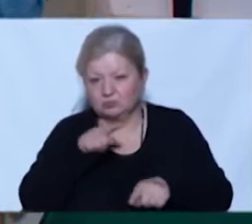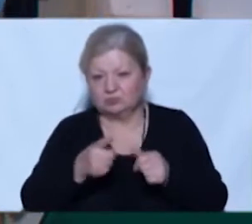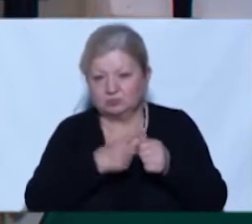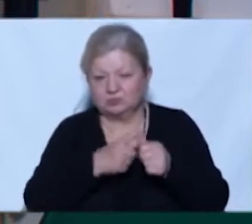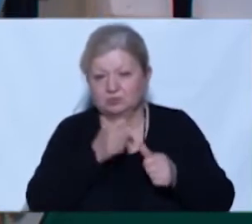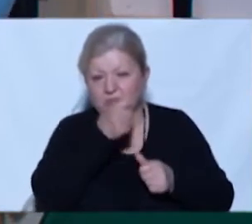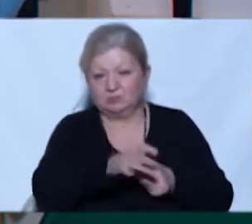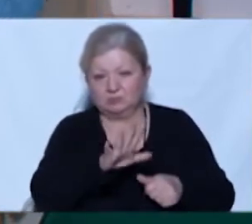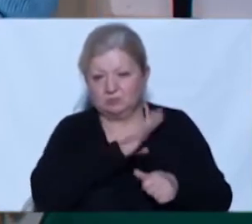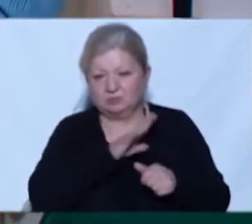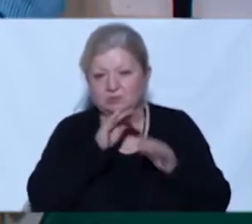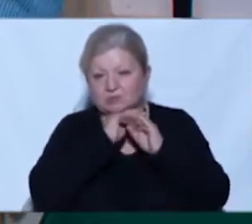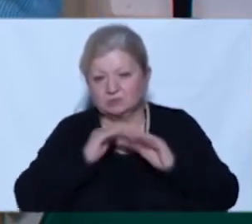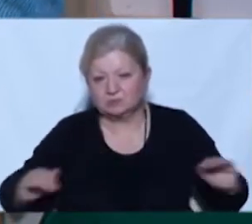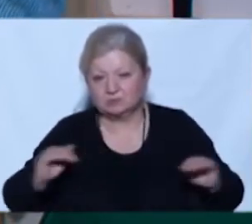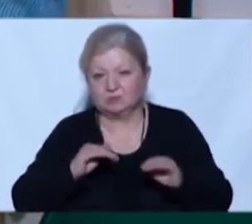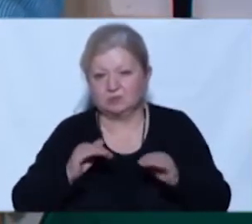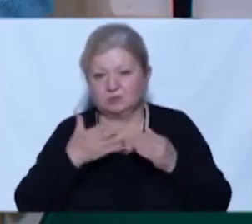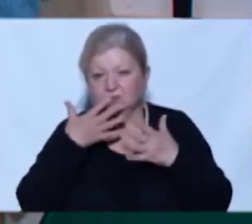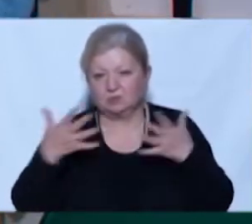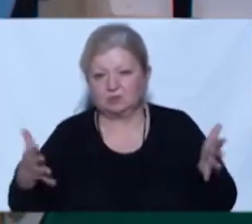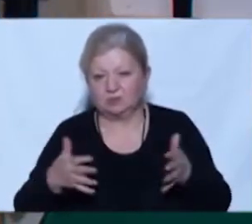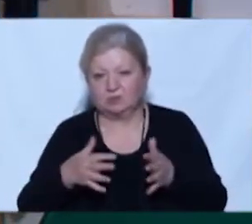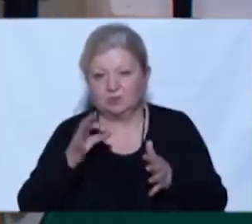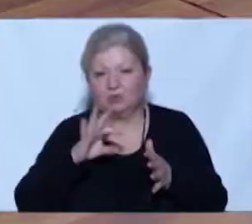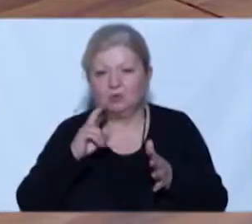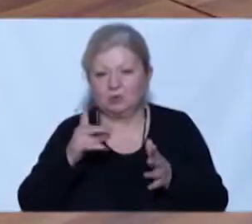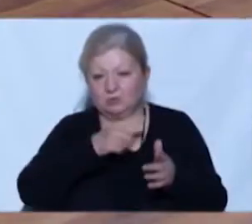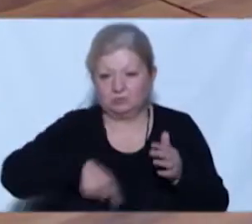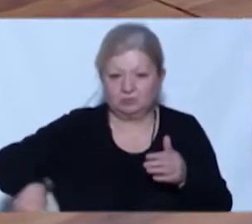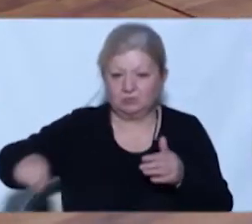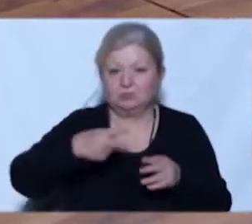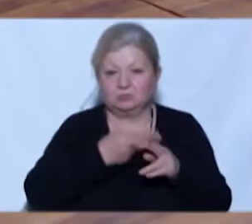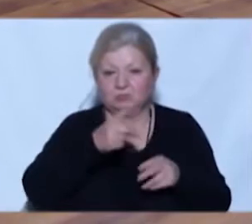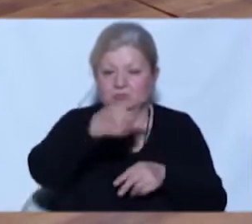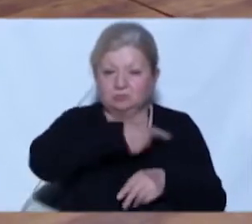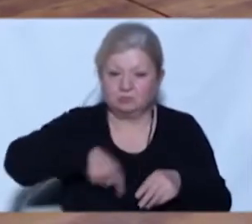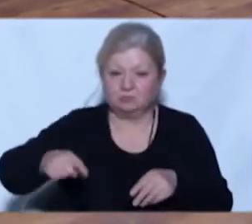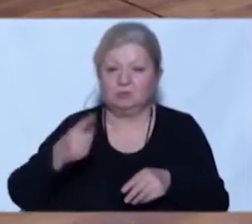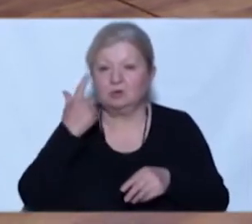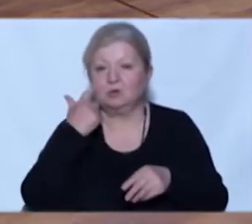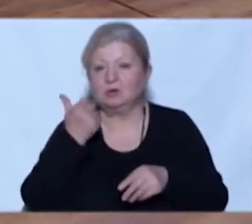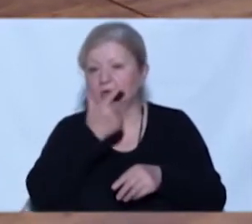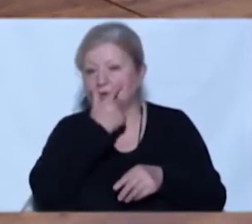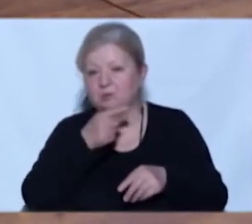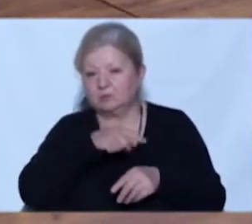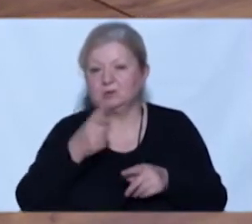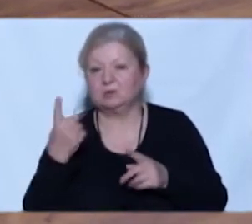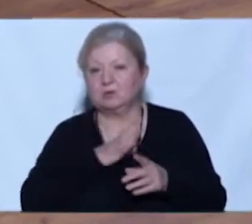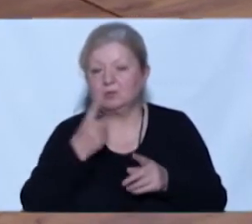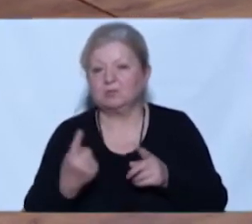წყნარი ოკეანეო, მოტრიალდნენ და ასე მოვიდნენ ესპანეთამდე. Აი ეს იყო პირველი